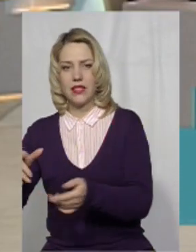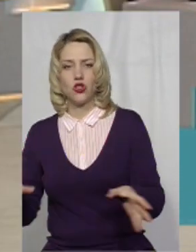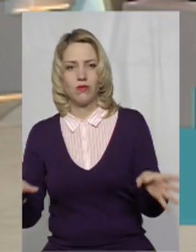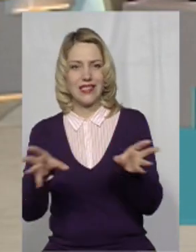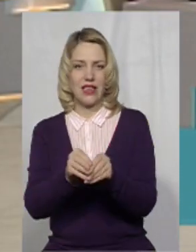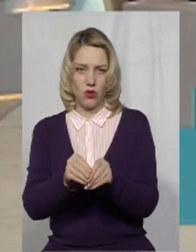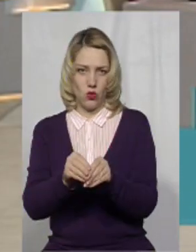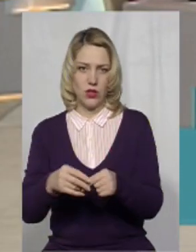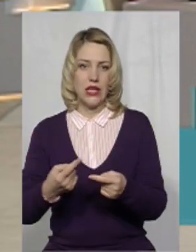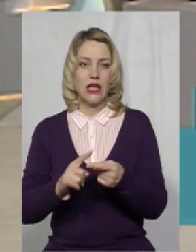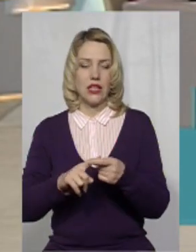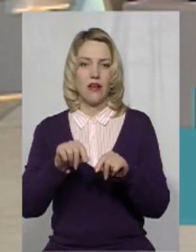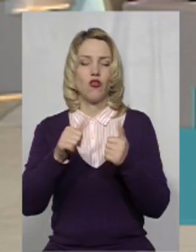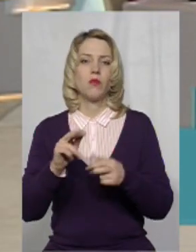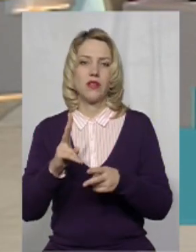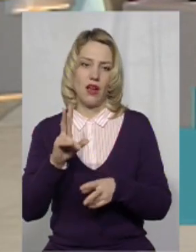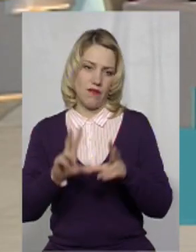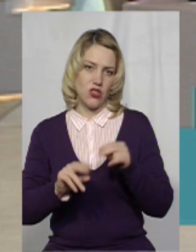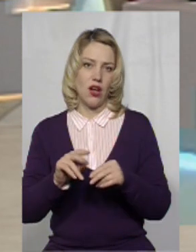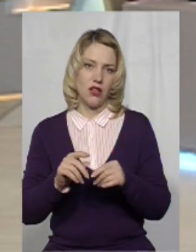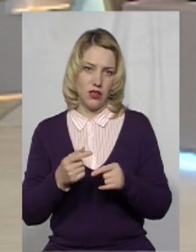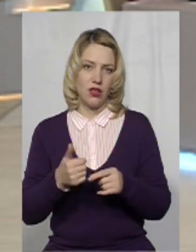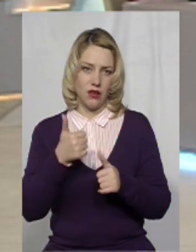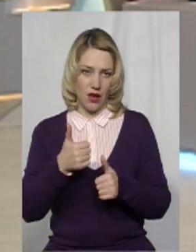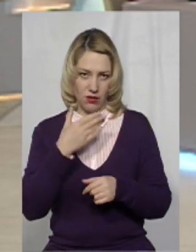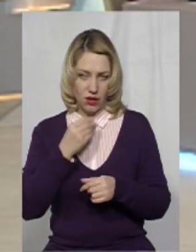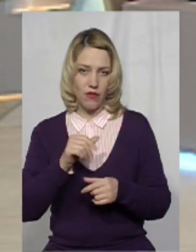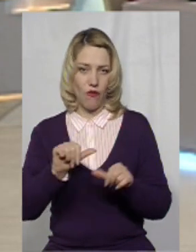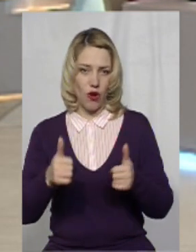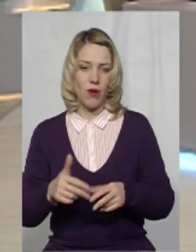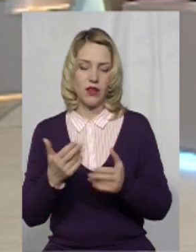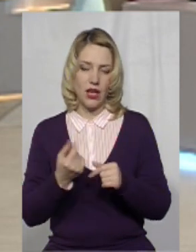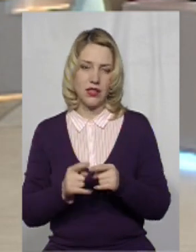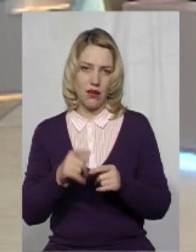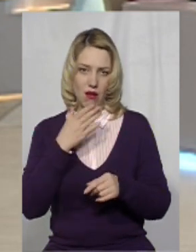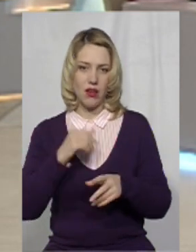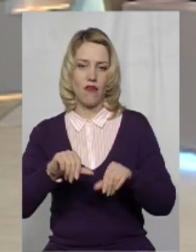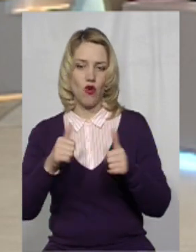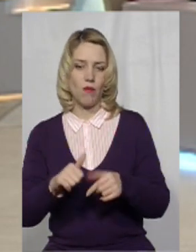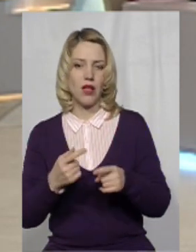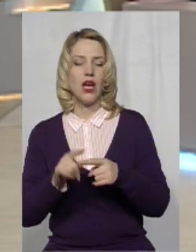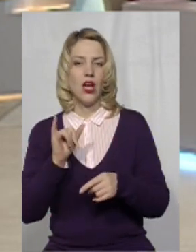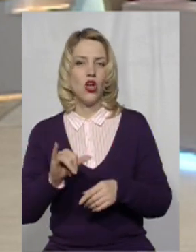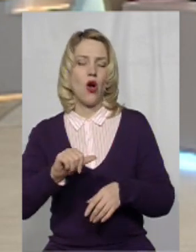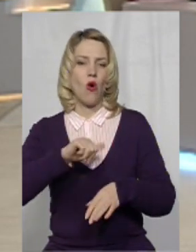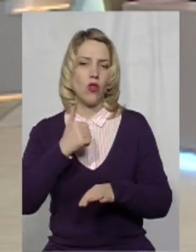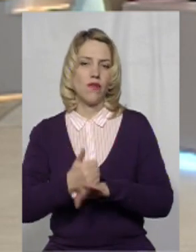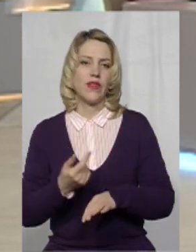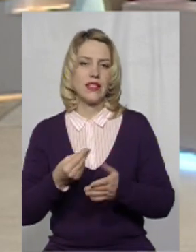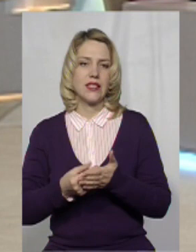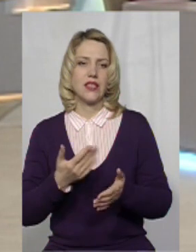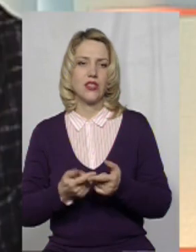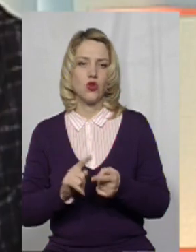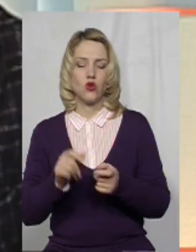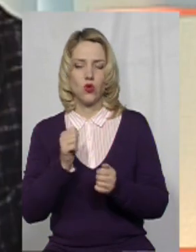Пані Наталія, вам як такий формат доречним вважаєте? Це дуже гарний формат. І сама головна цінність такого формату, що кожний